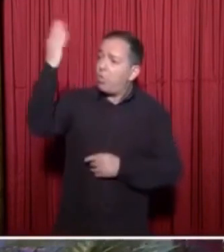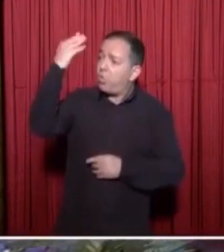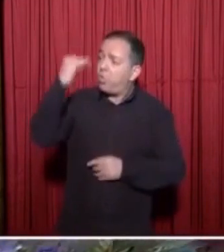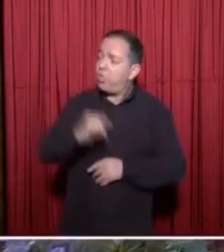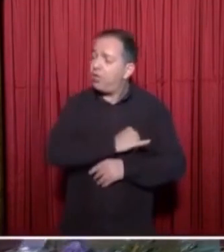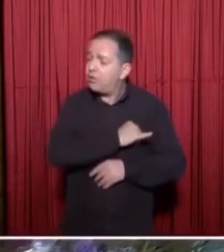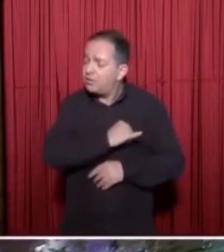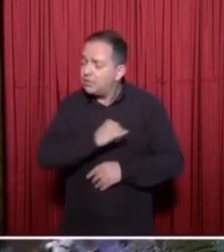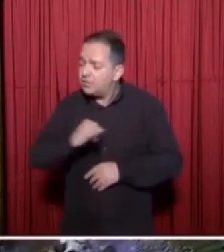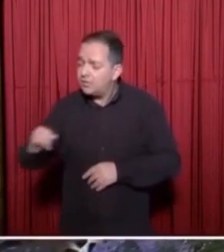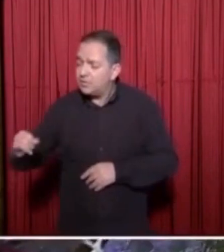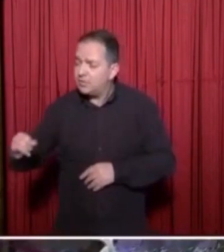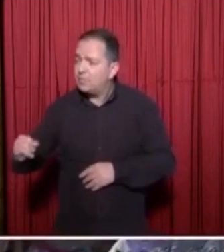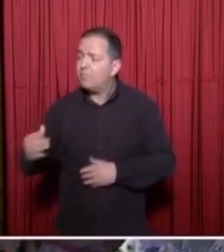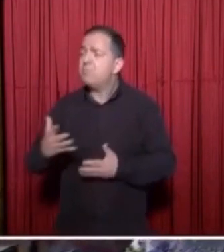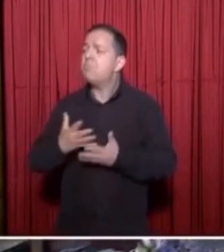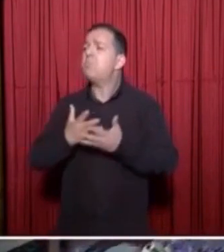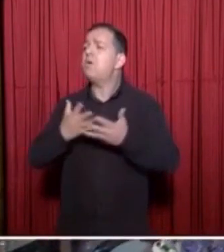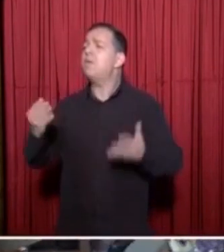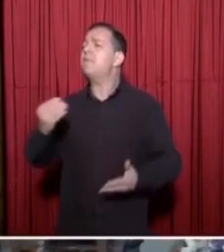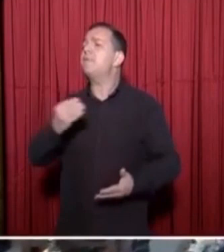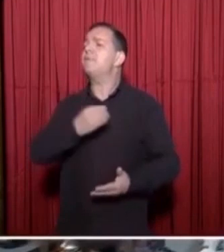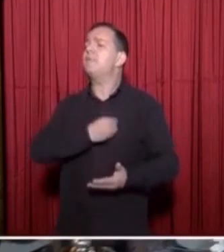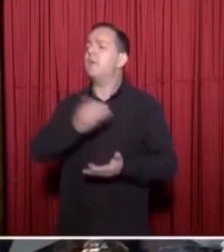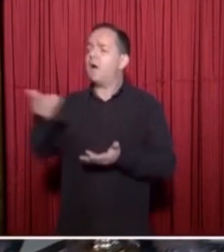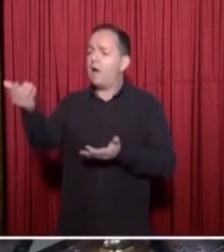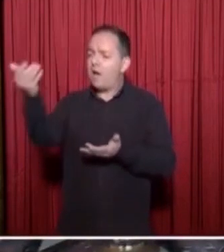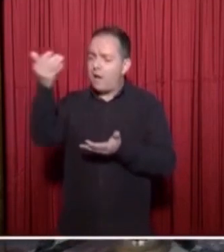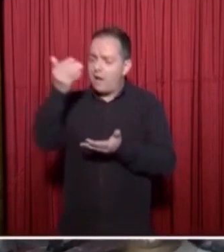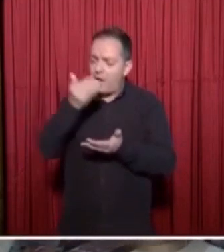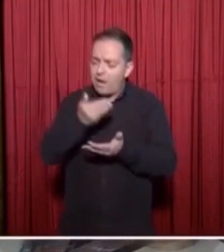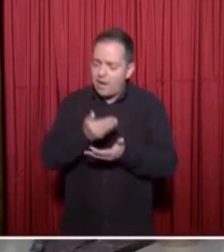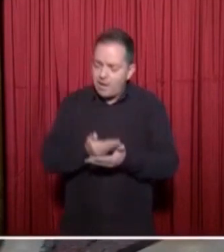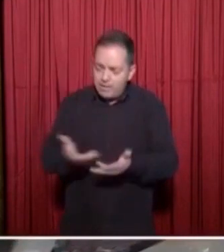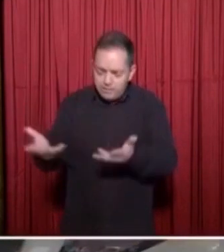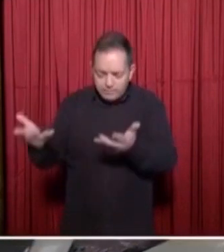Κύριε, διά το μέγα σου